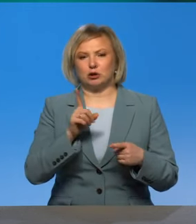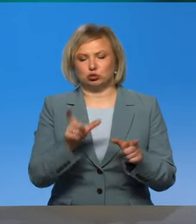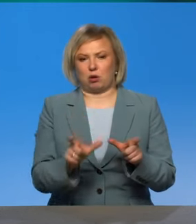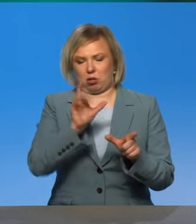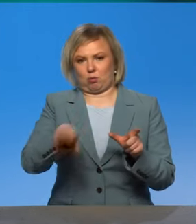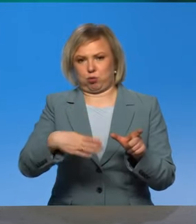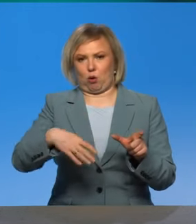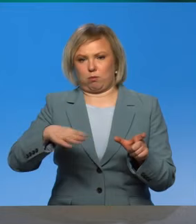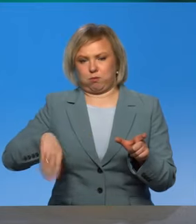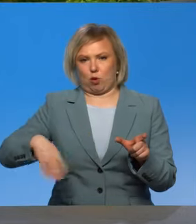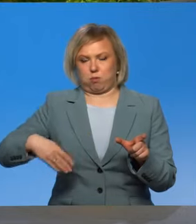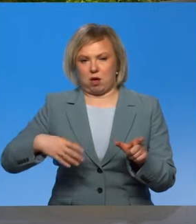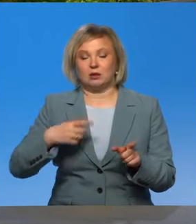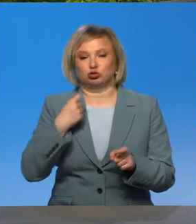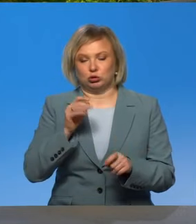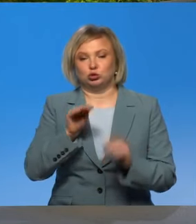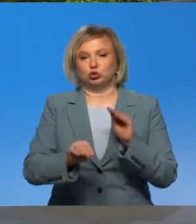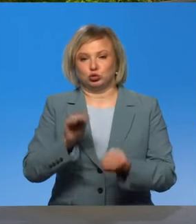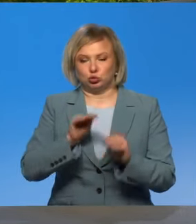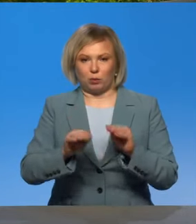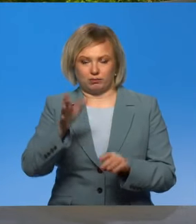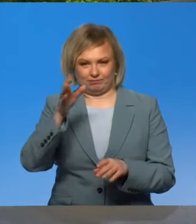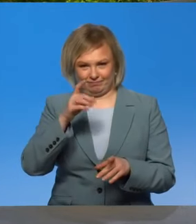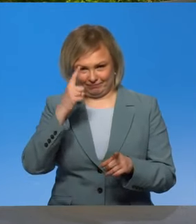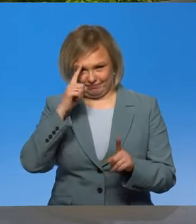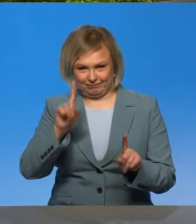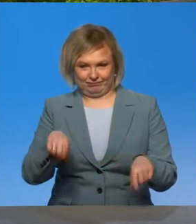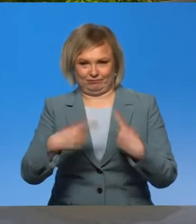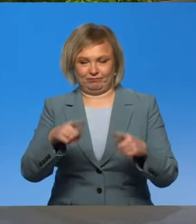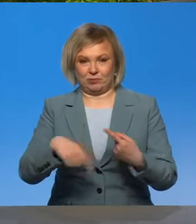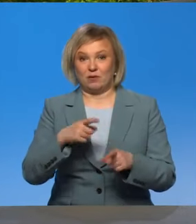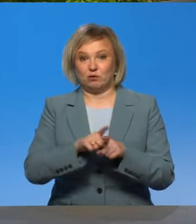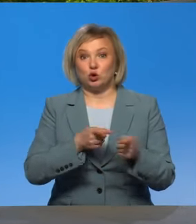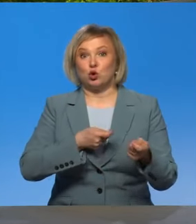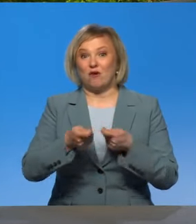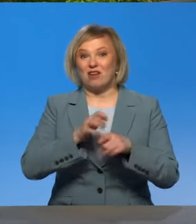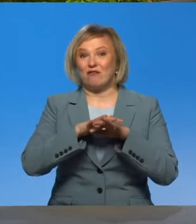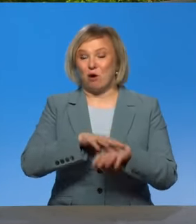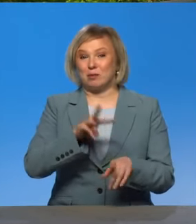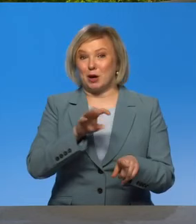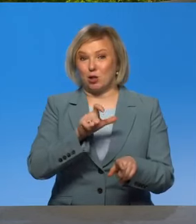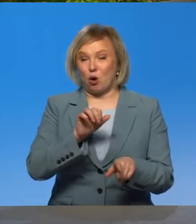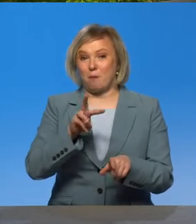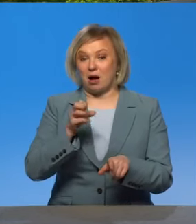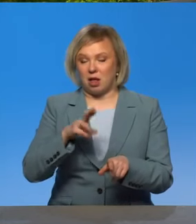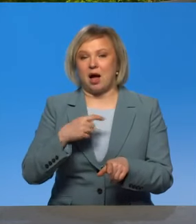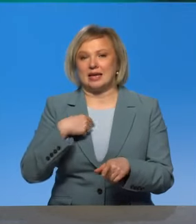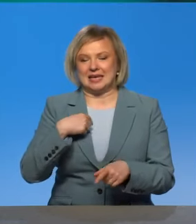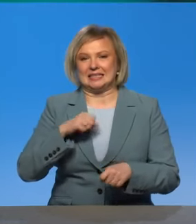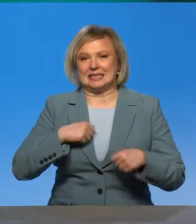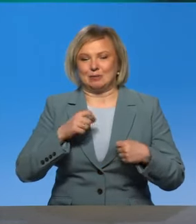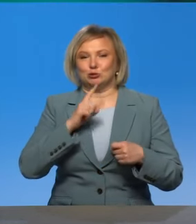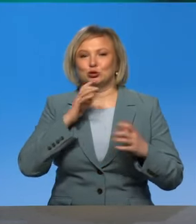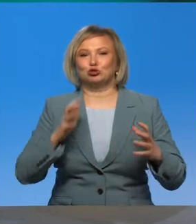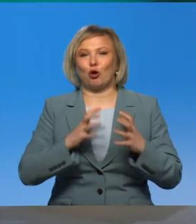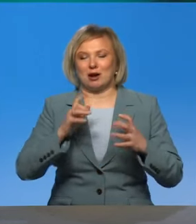вот в рамках ряда проектов, вот как руководитель фонда имени Миклухо-Маклая, я занимаюсь именно проектами, посвященными именно сохранению памяти